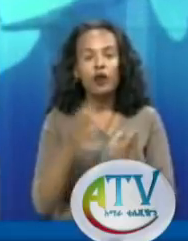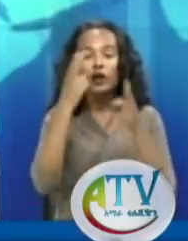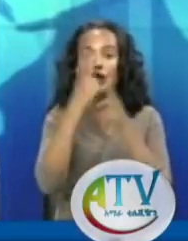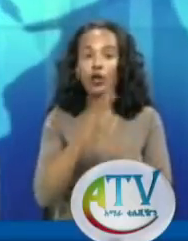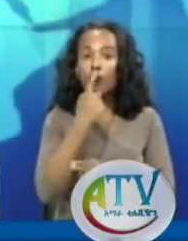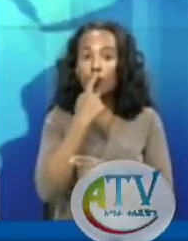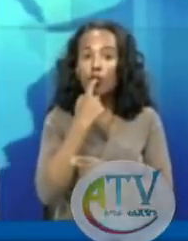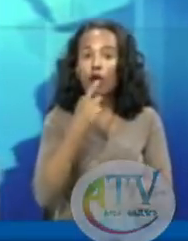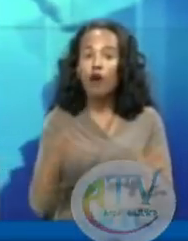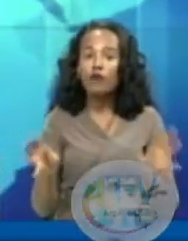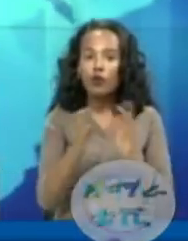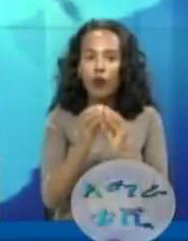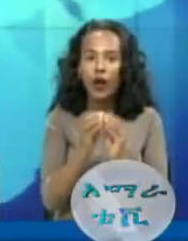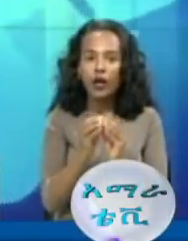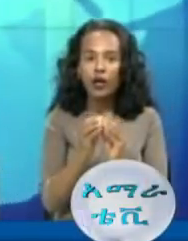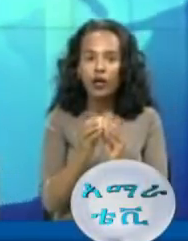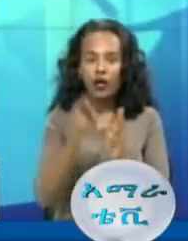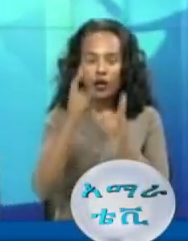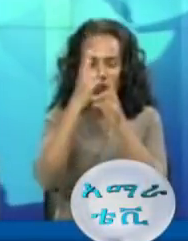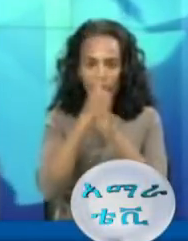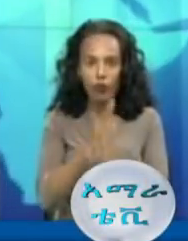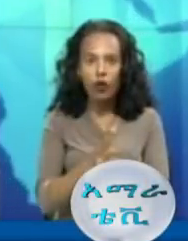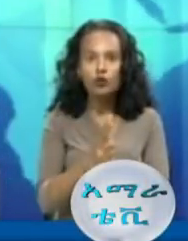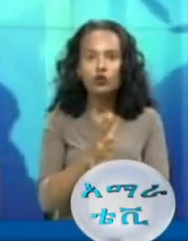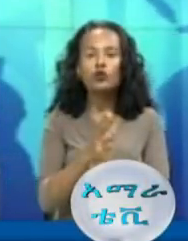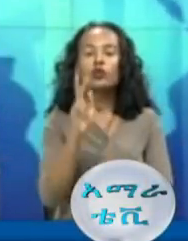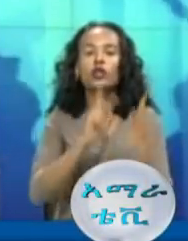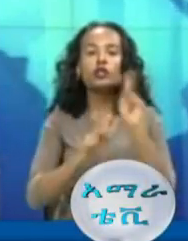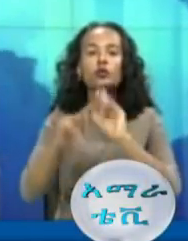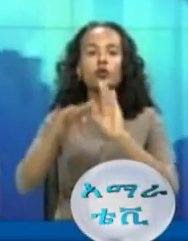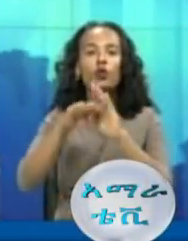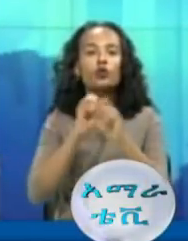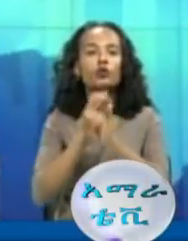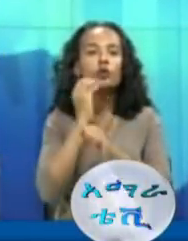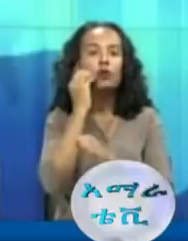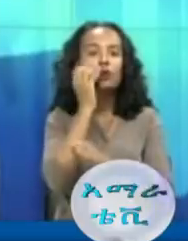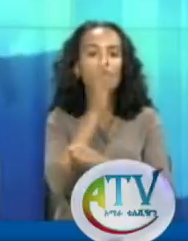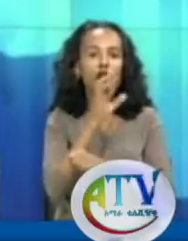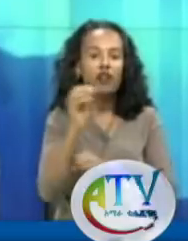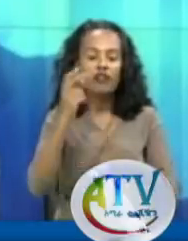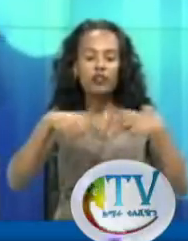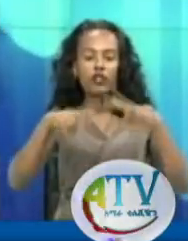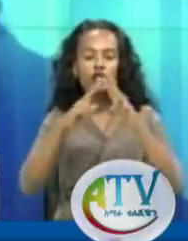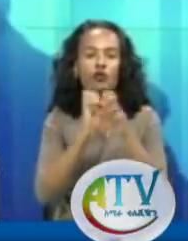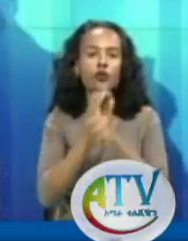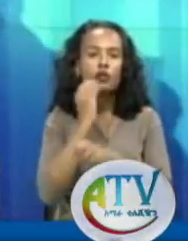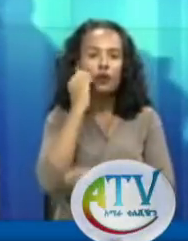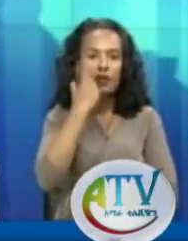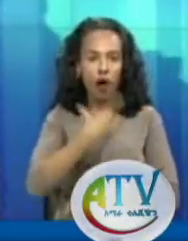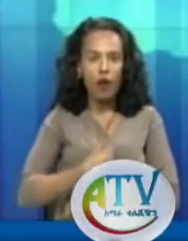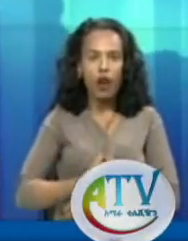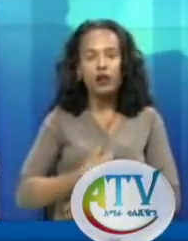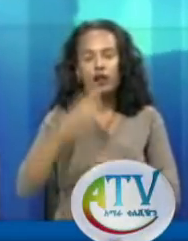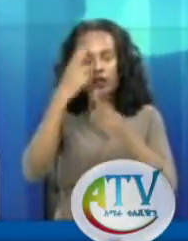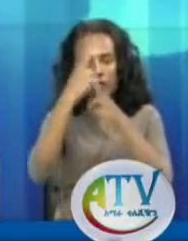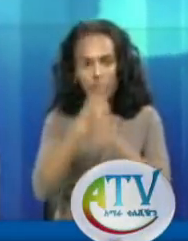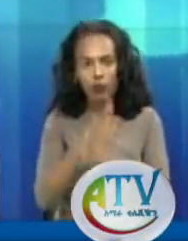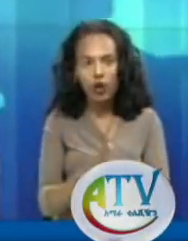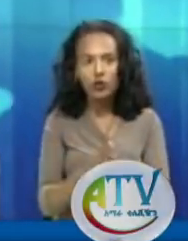የተከበሩ አፈ ጉባኤ፣ የተከበራችሁ የህዝብ ተወካዮችና የፌዴሬሽን ምክር ቤት አባላት፣